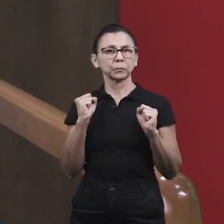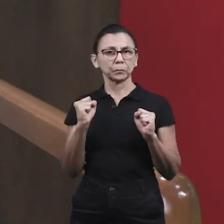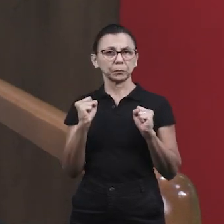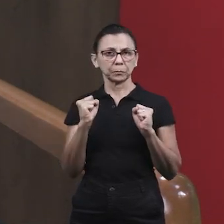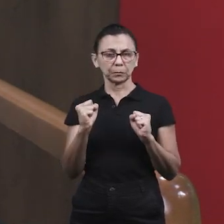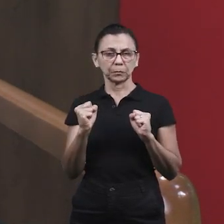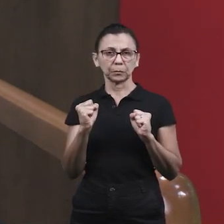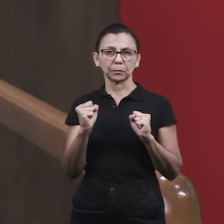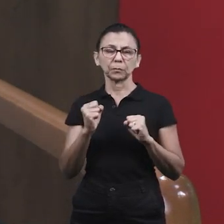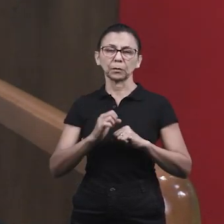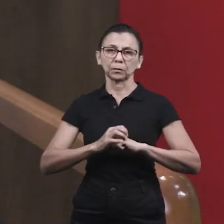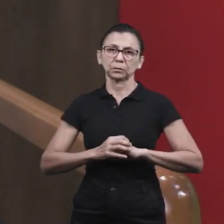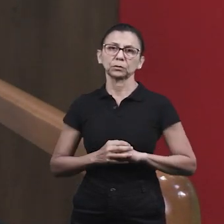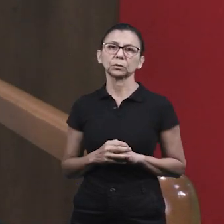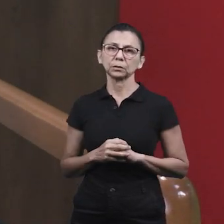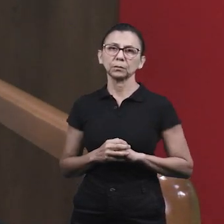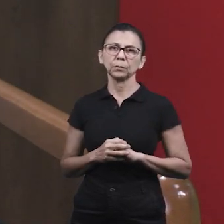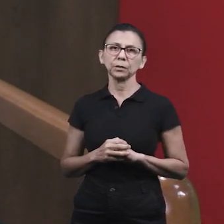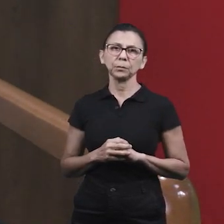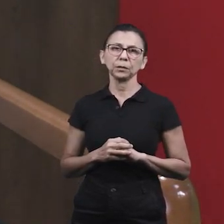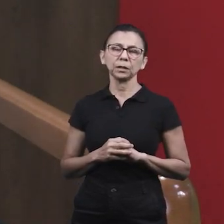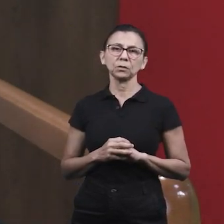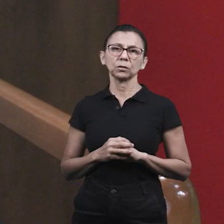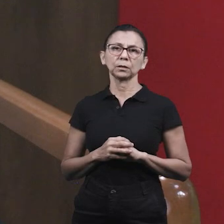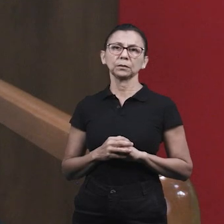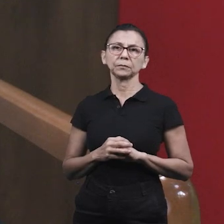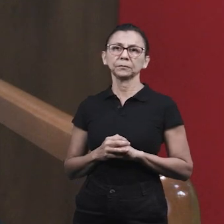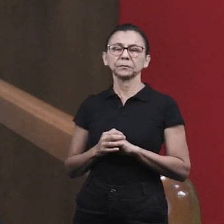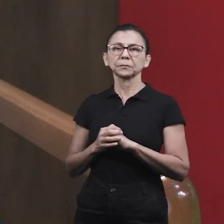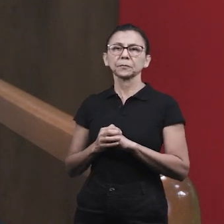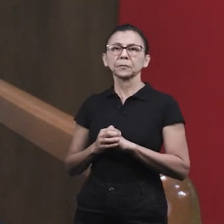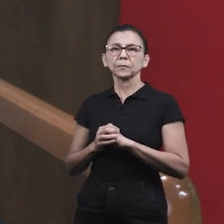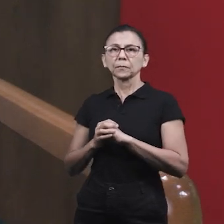présente de manière très claire que